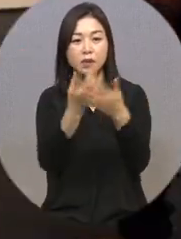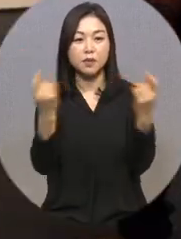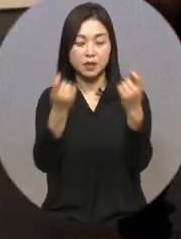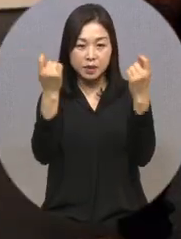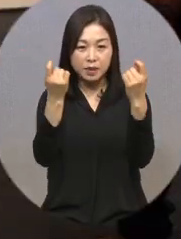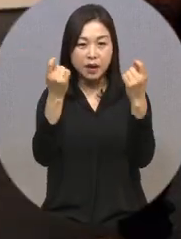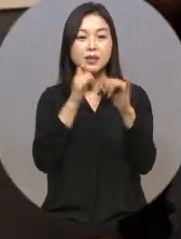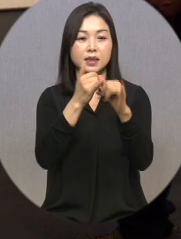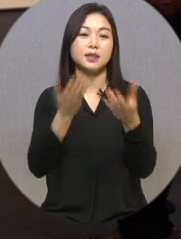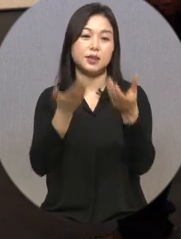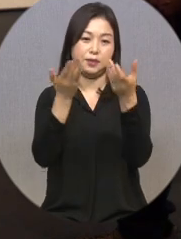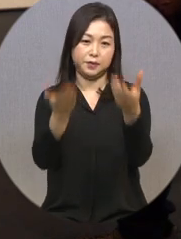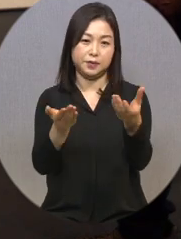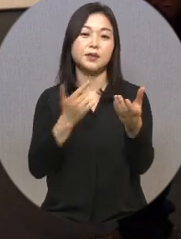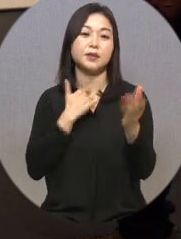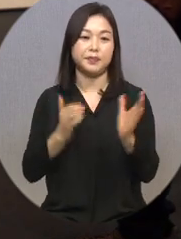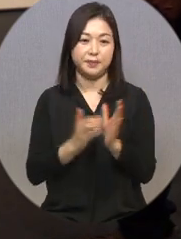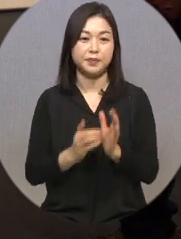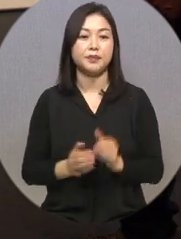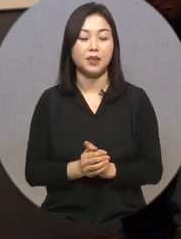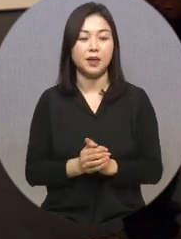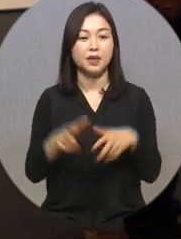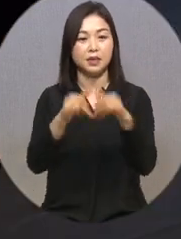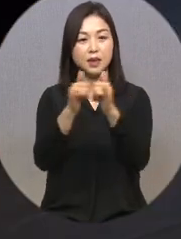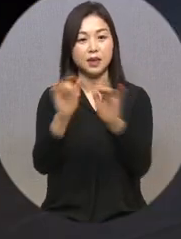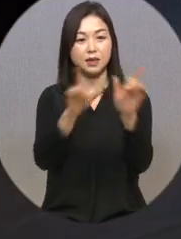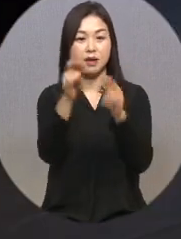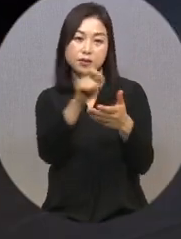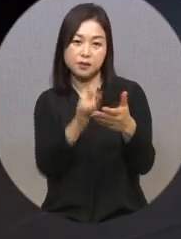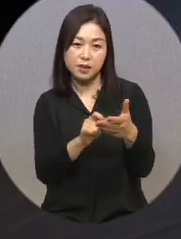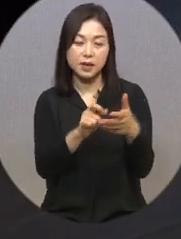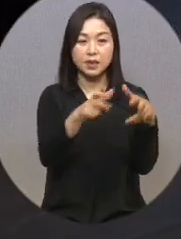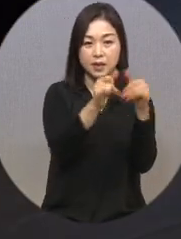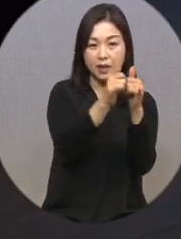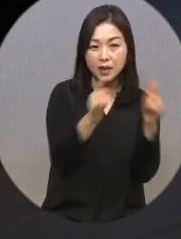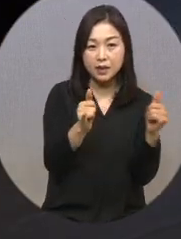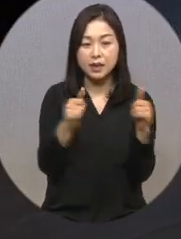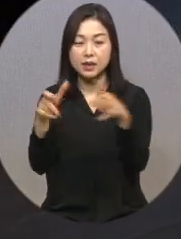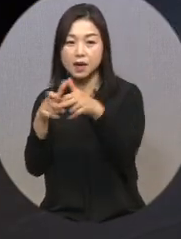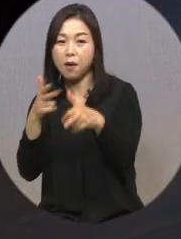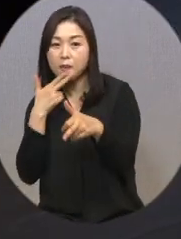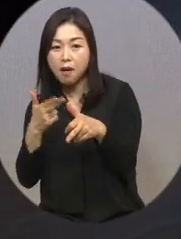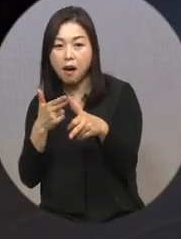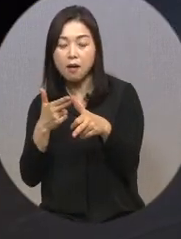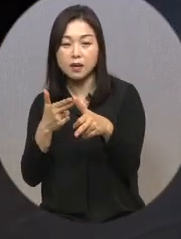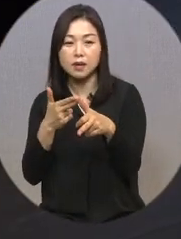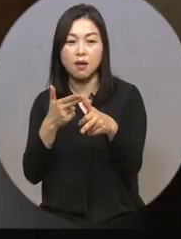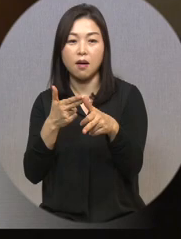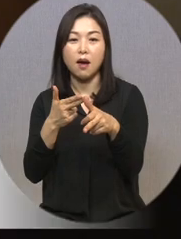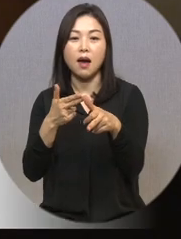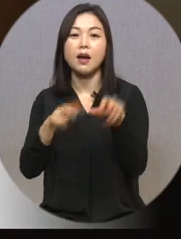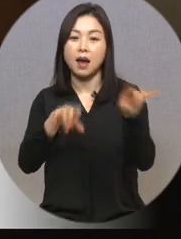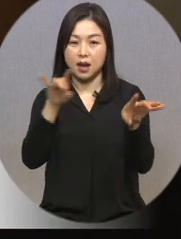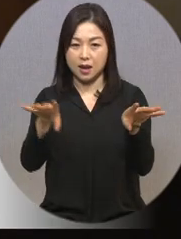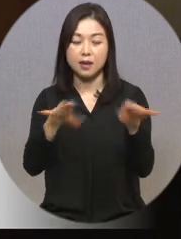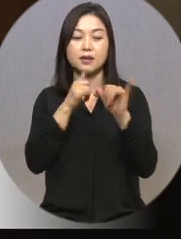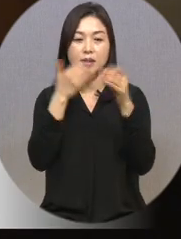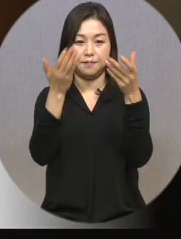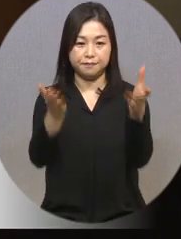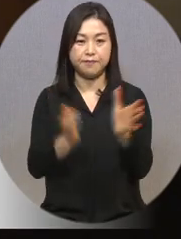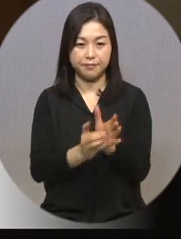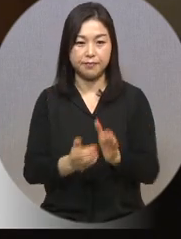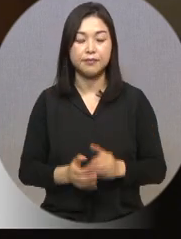진행됐습니다. 장애인 생활수기 공모전은 장애인과 비장애인으로 각각 나누어서 시상을 했습니다. 이번